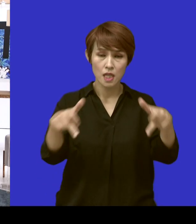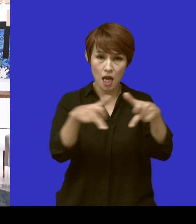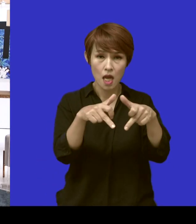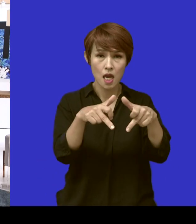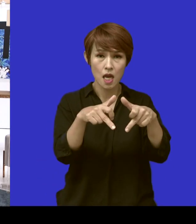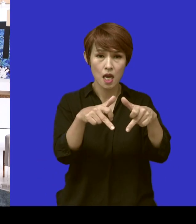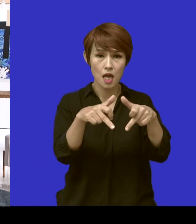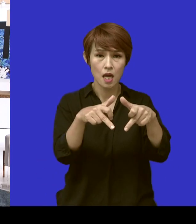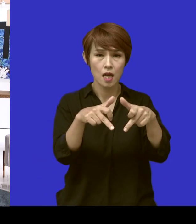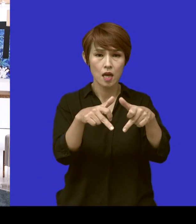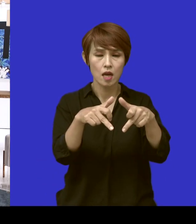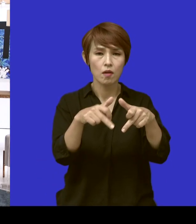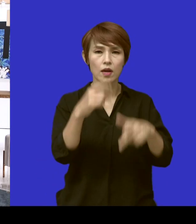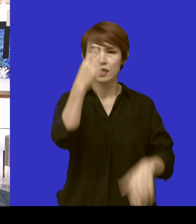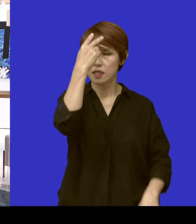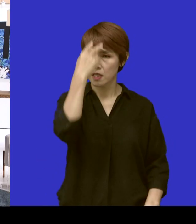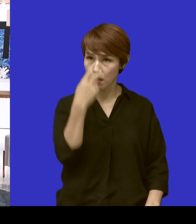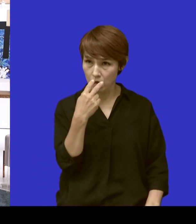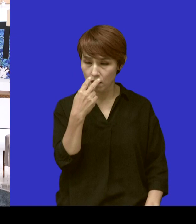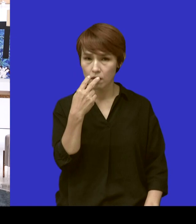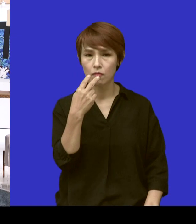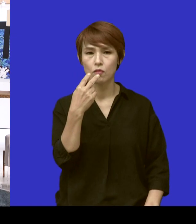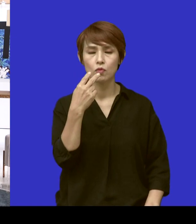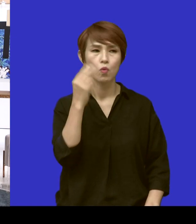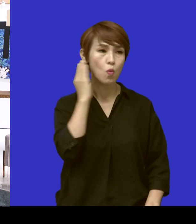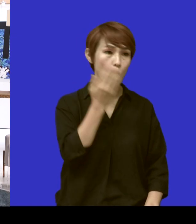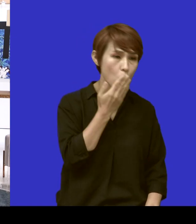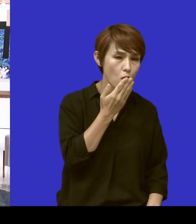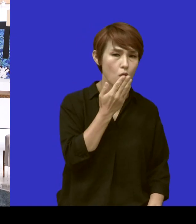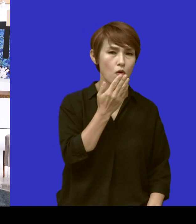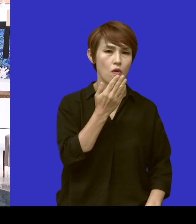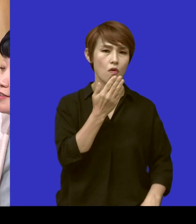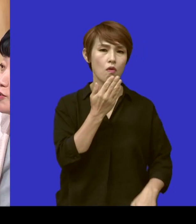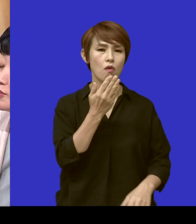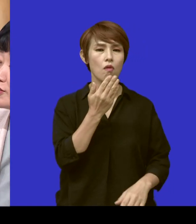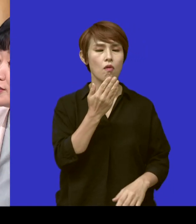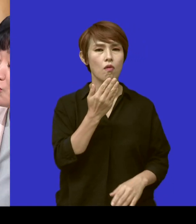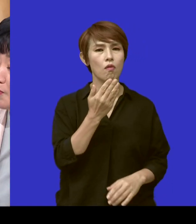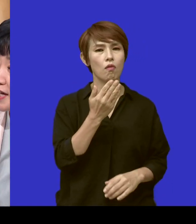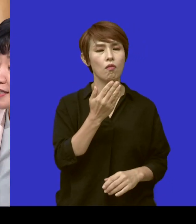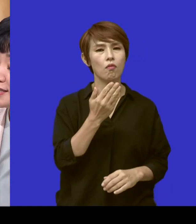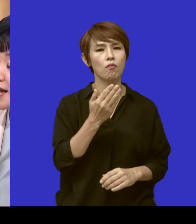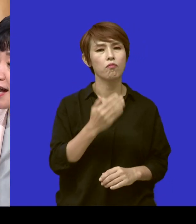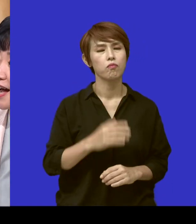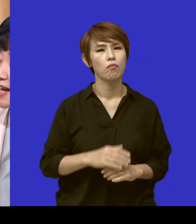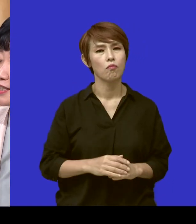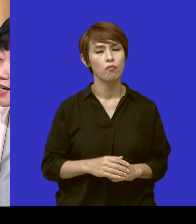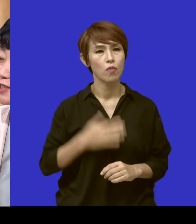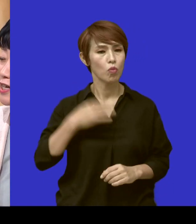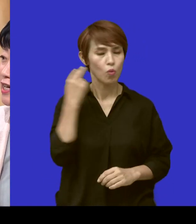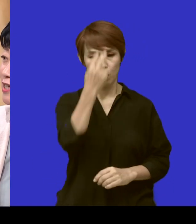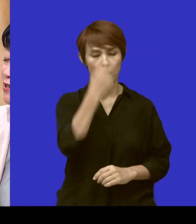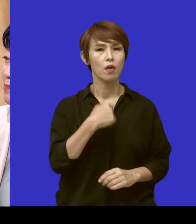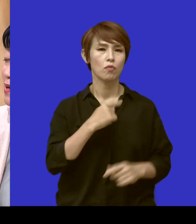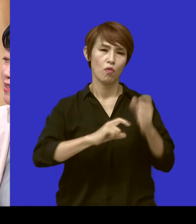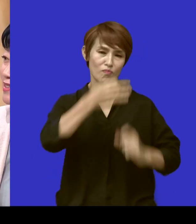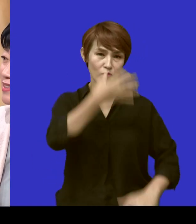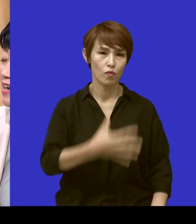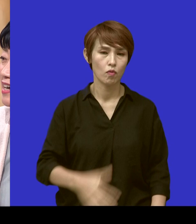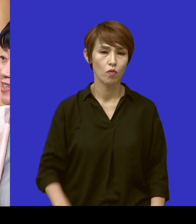장애가 시각장애인보다 청각장애인보다 더 어려운데 예를 들어서 이제 농맹인인 제가